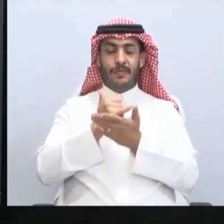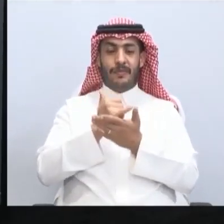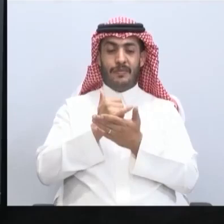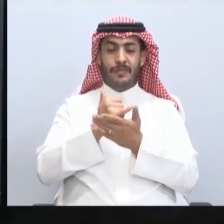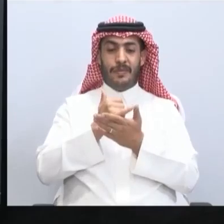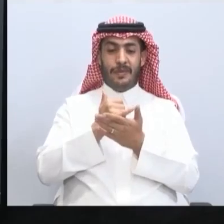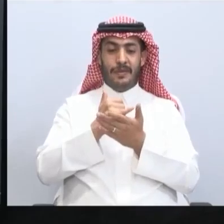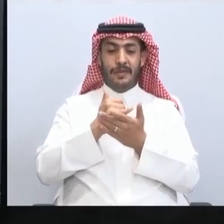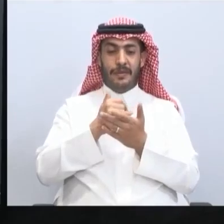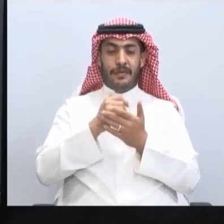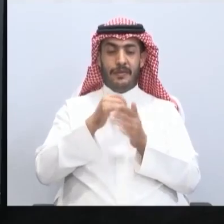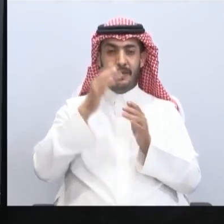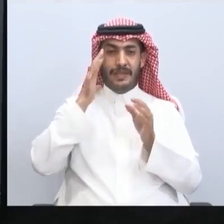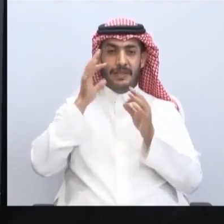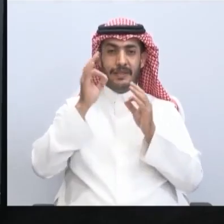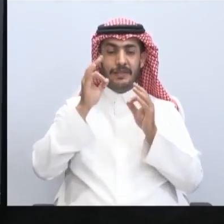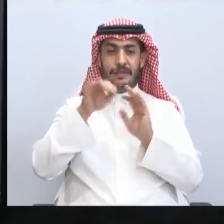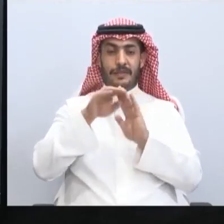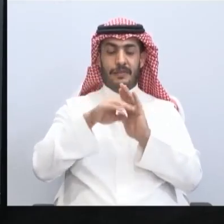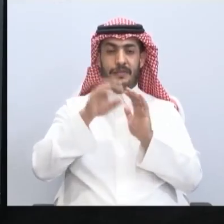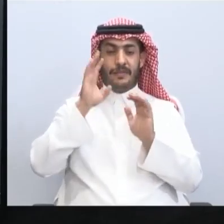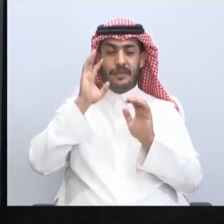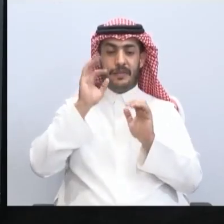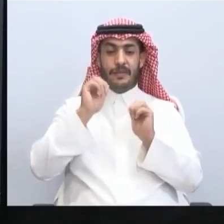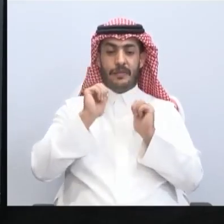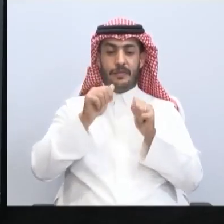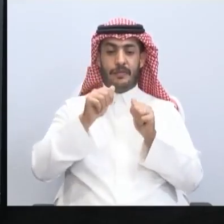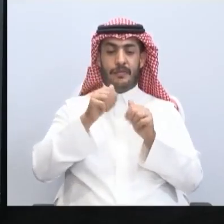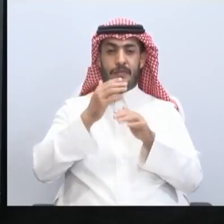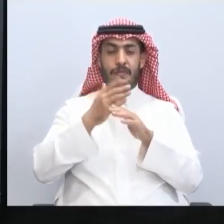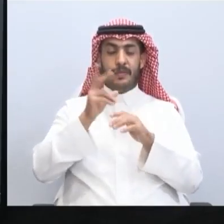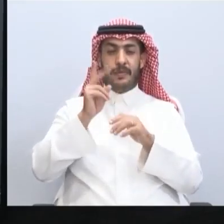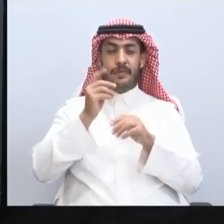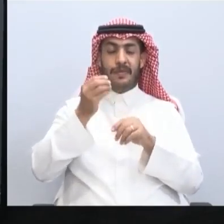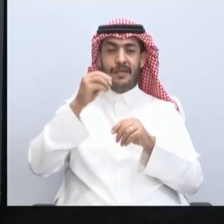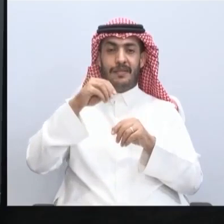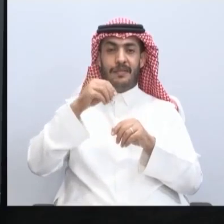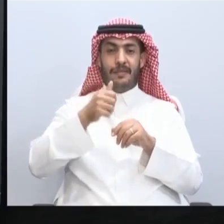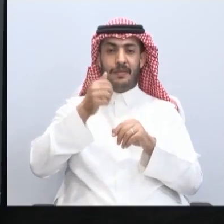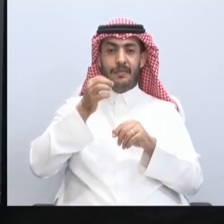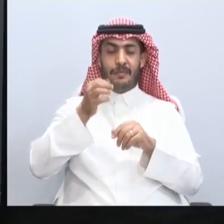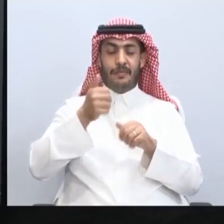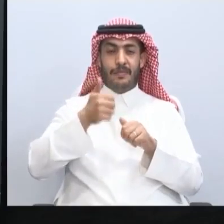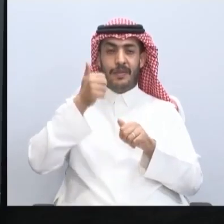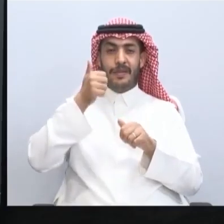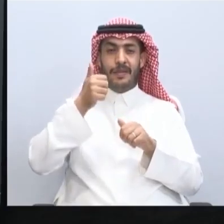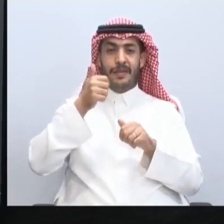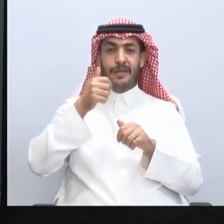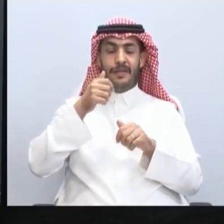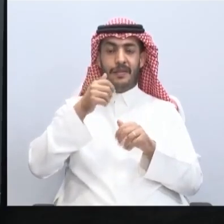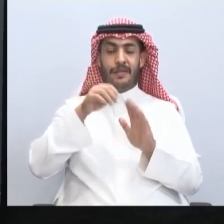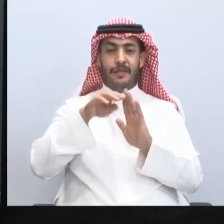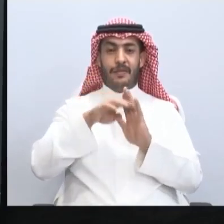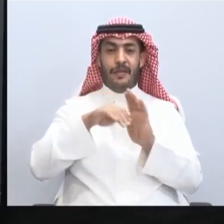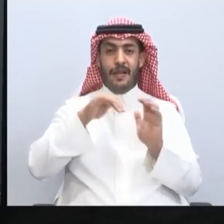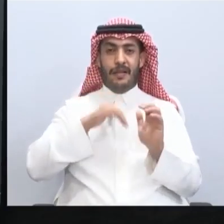حكام ذو حنكه وسياسه وذكاء وشجاعه ايضا بالاضافه الى مناصره الاهالي